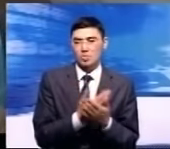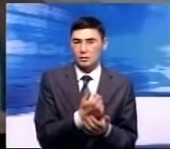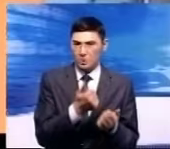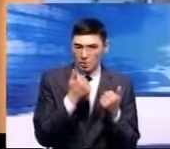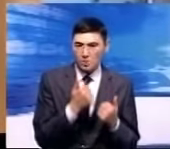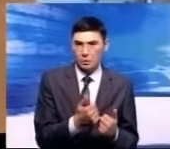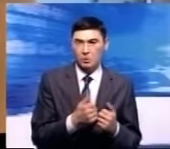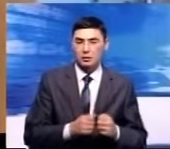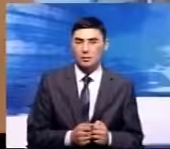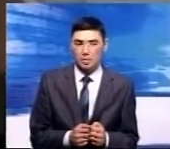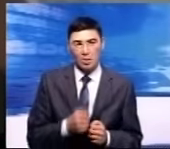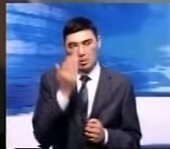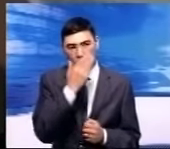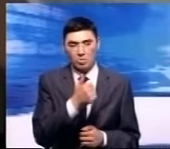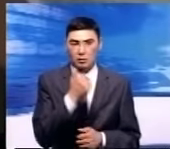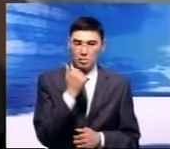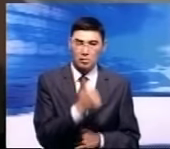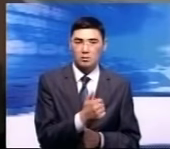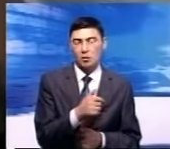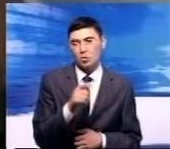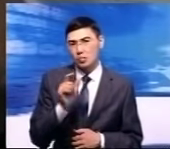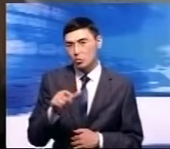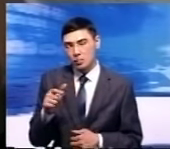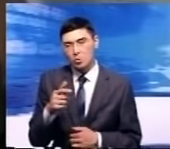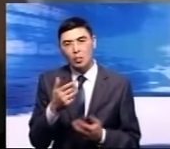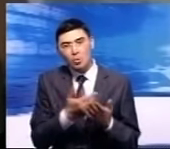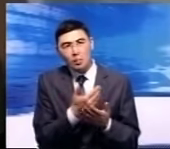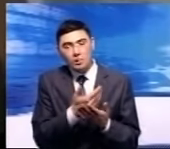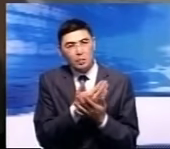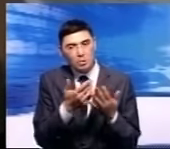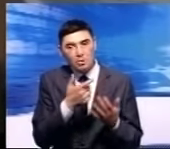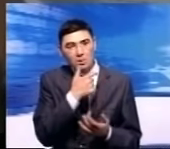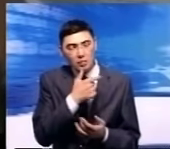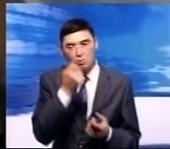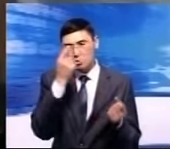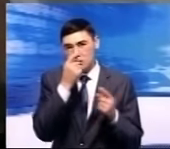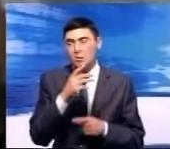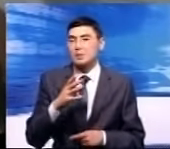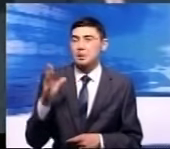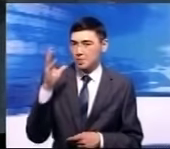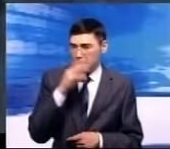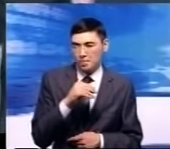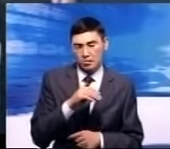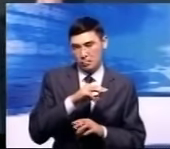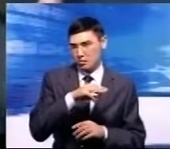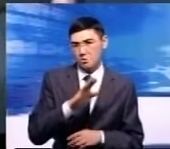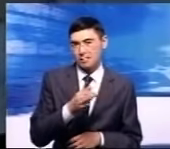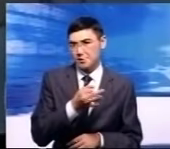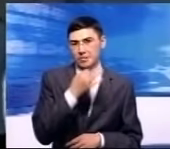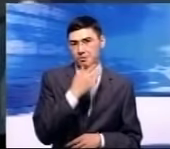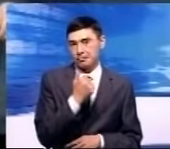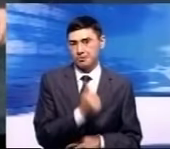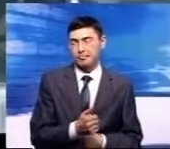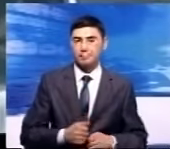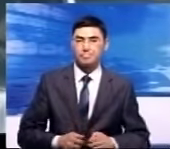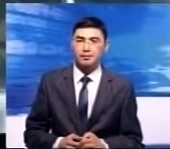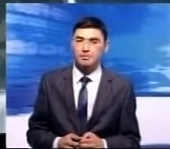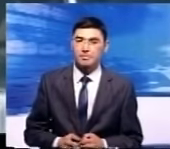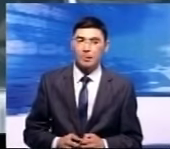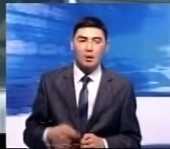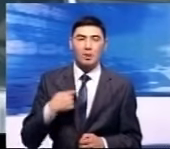Хорошие новости, хорошие фильмы. Канал держит жителей в курсе происходящих в городе событий. В принципе, канал очень нравится. Я